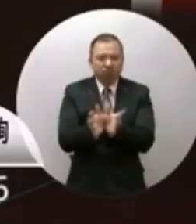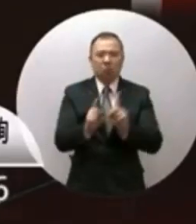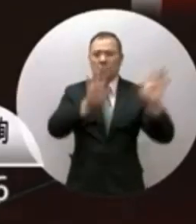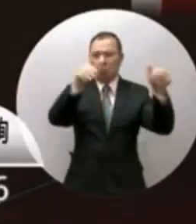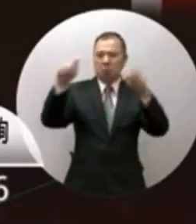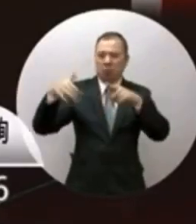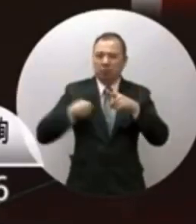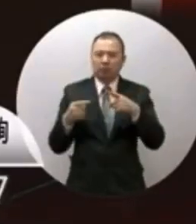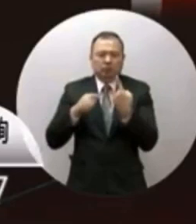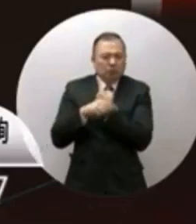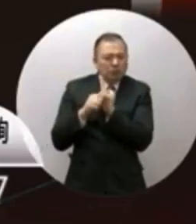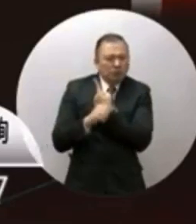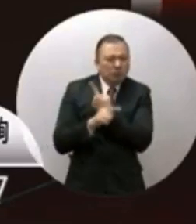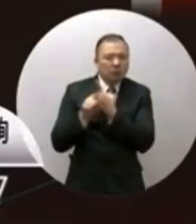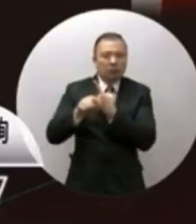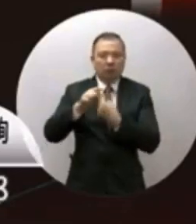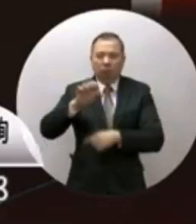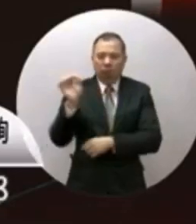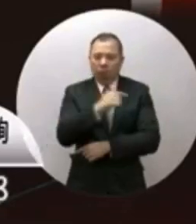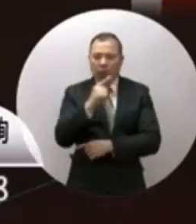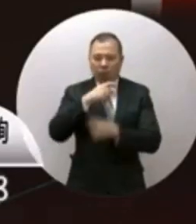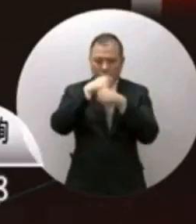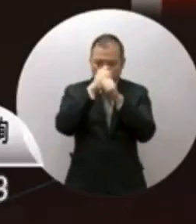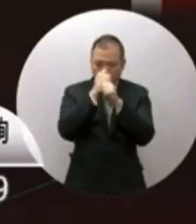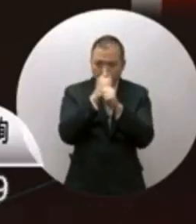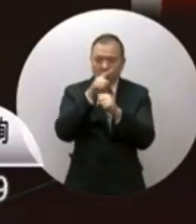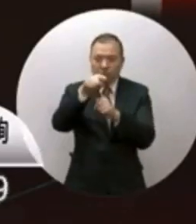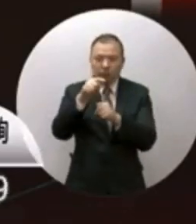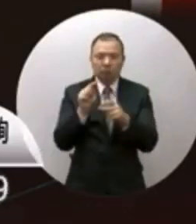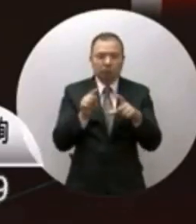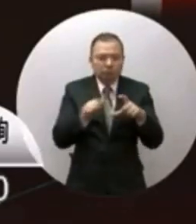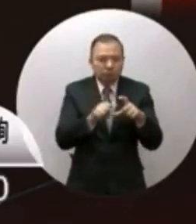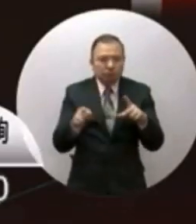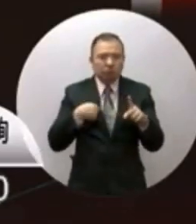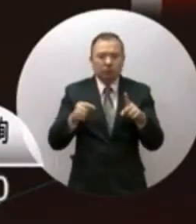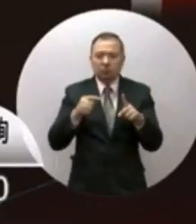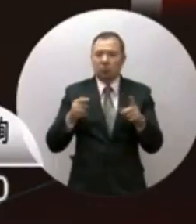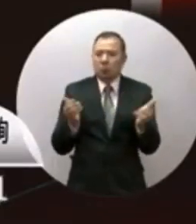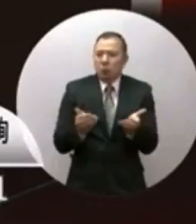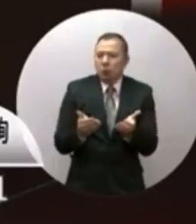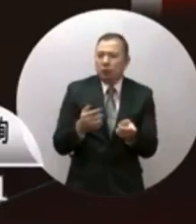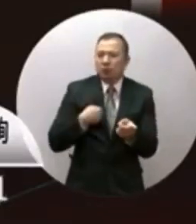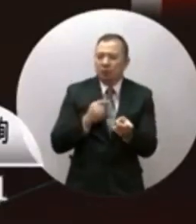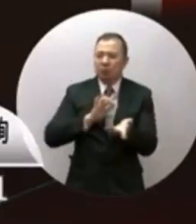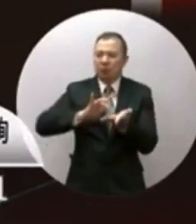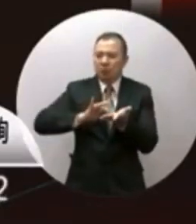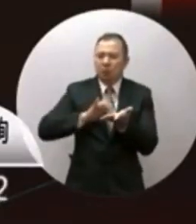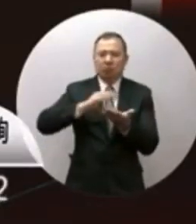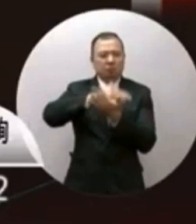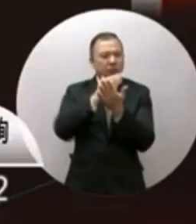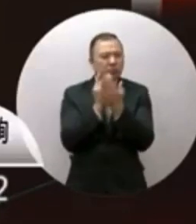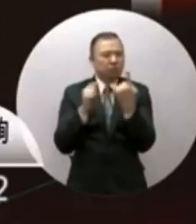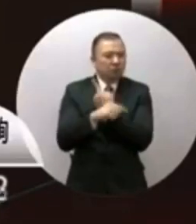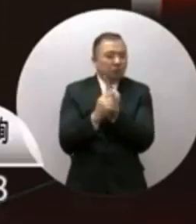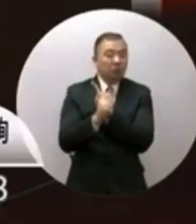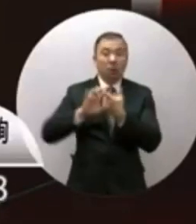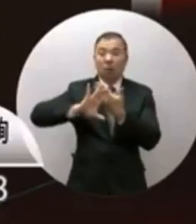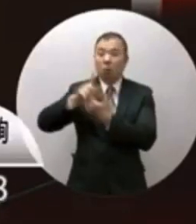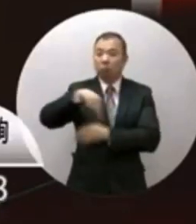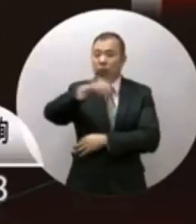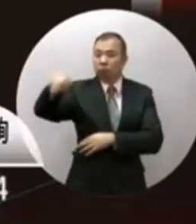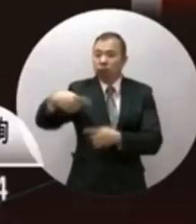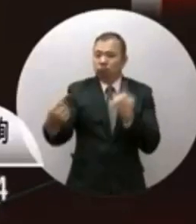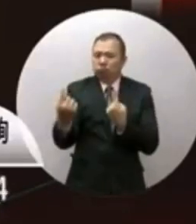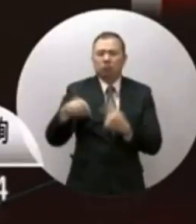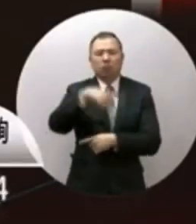快筛剂及治疗的药物。相对于世界上许多的国家锁